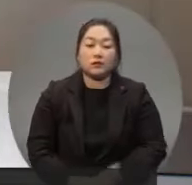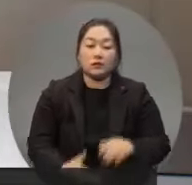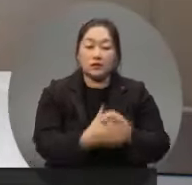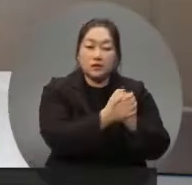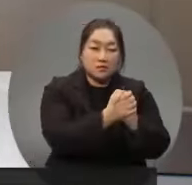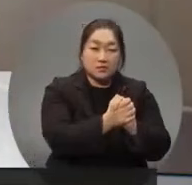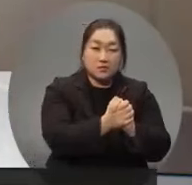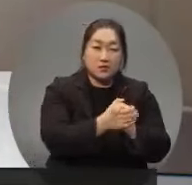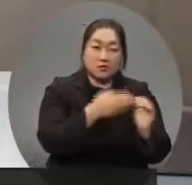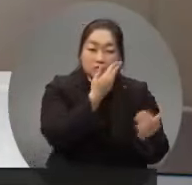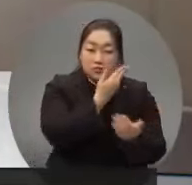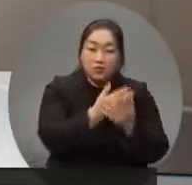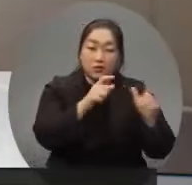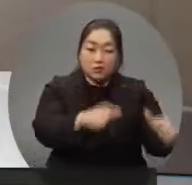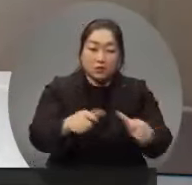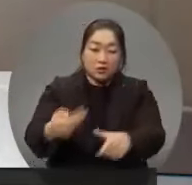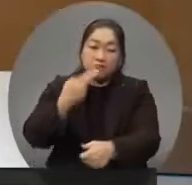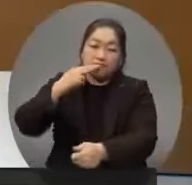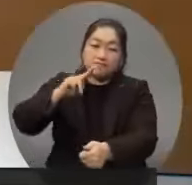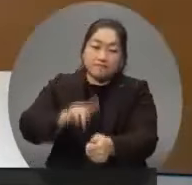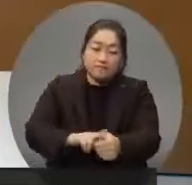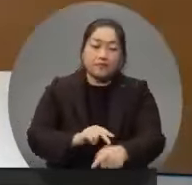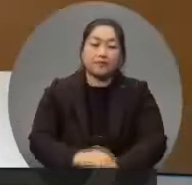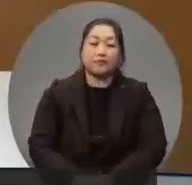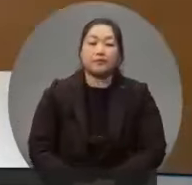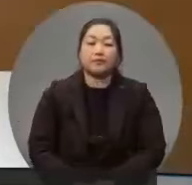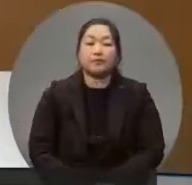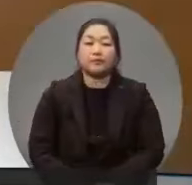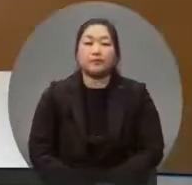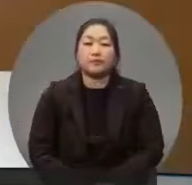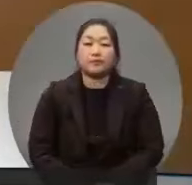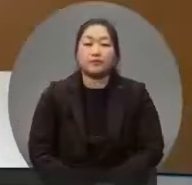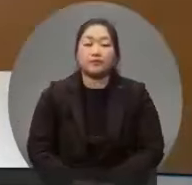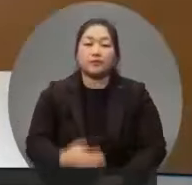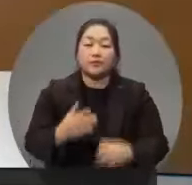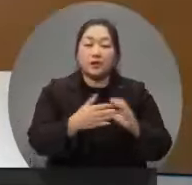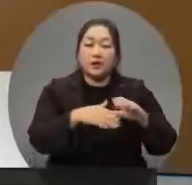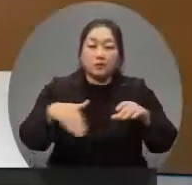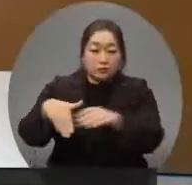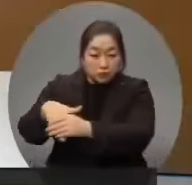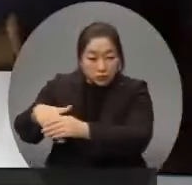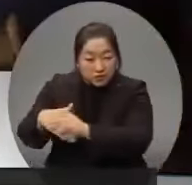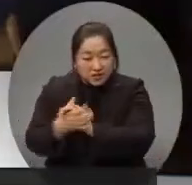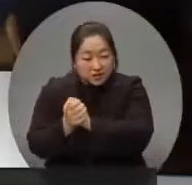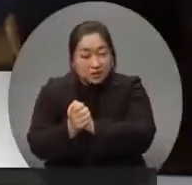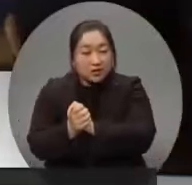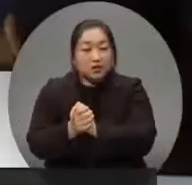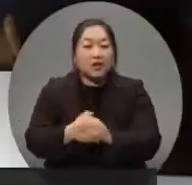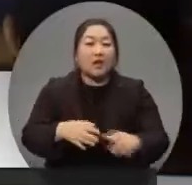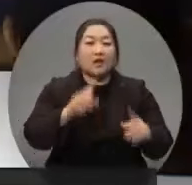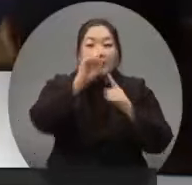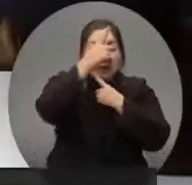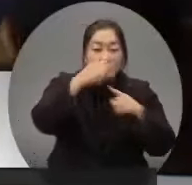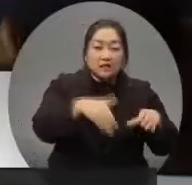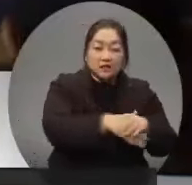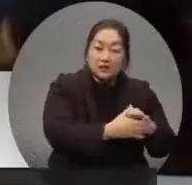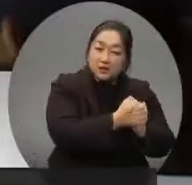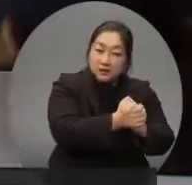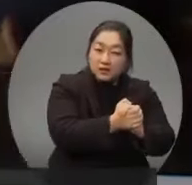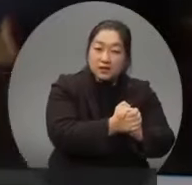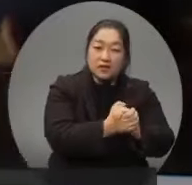인사로 분류되는 지역구에 도전장을 내고 있는데 이른바 친문과 친명 인사들의 공천 경쟁이